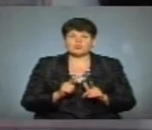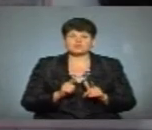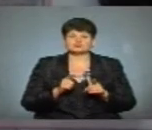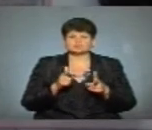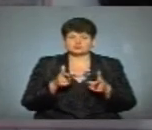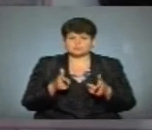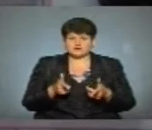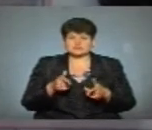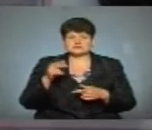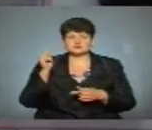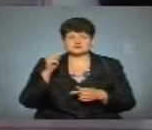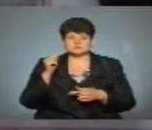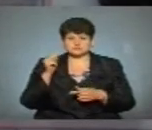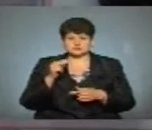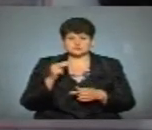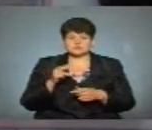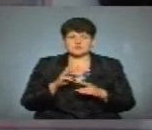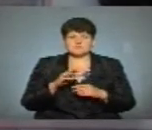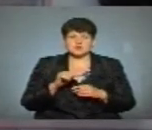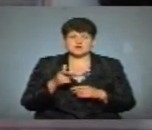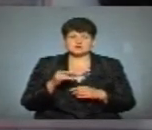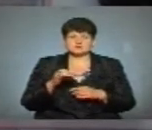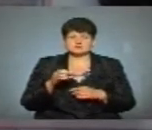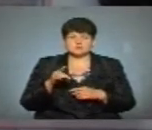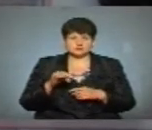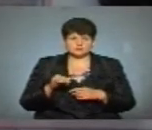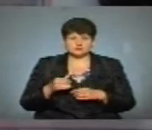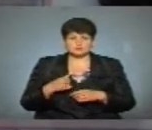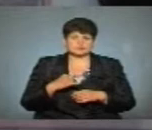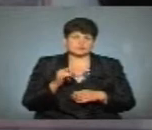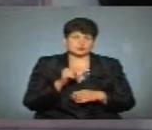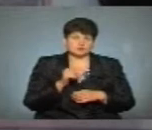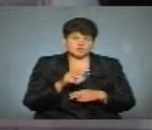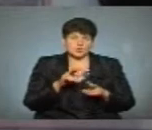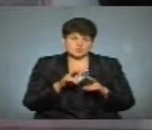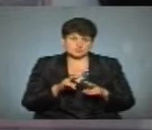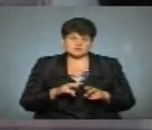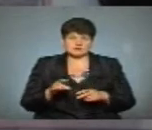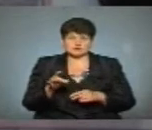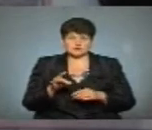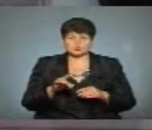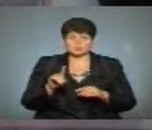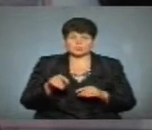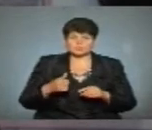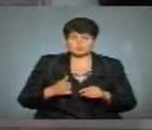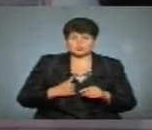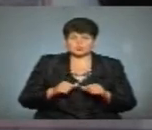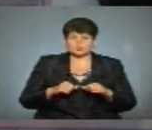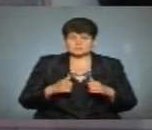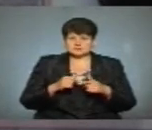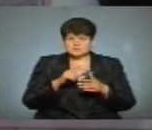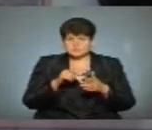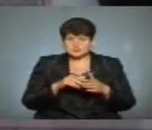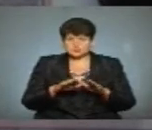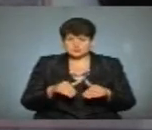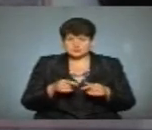поступає на навчання в магістратуру, і тоді розглядається районною призовною комісією питання щодо